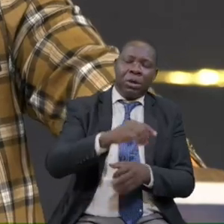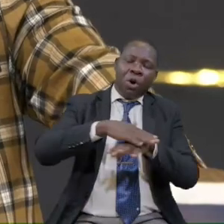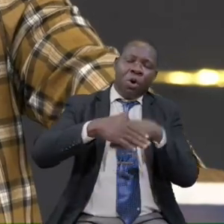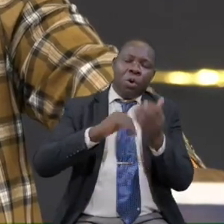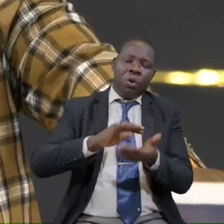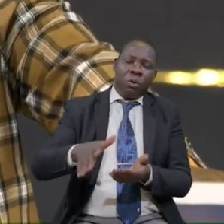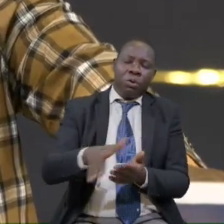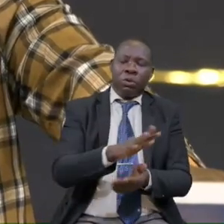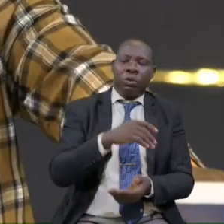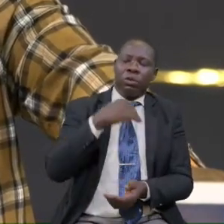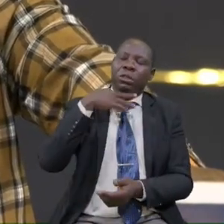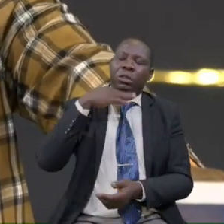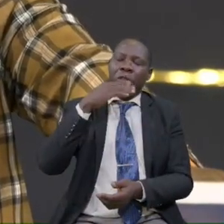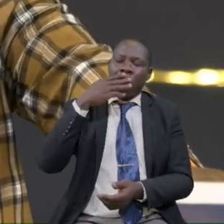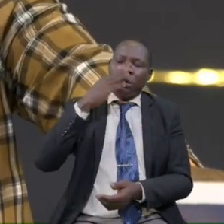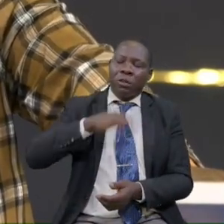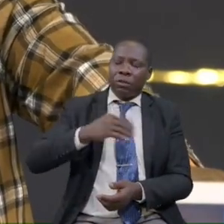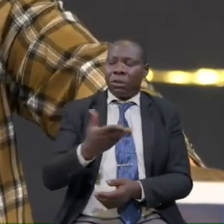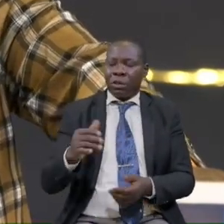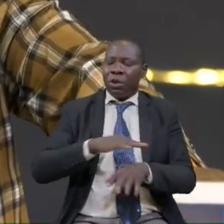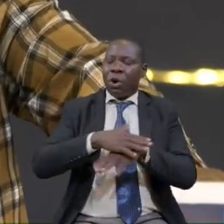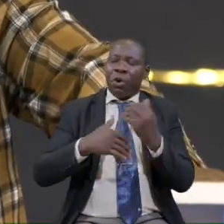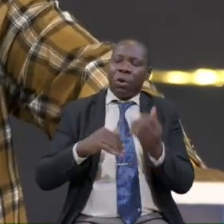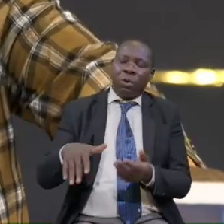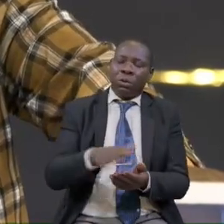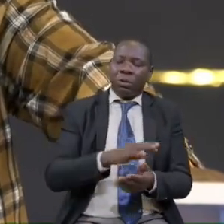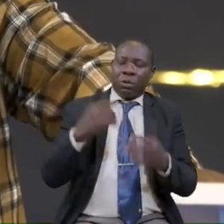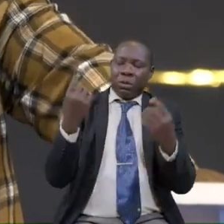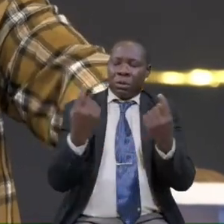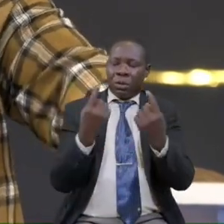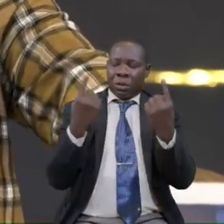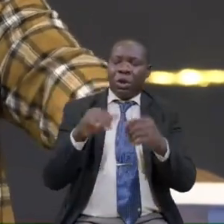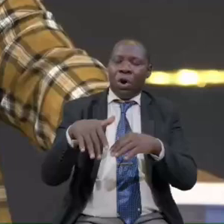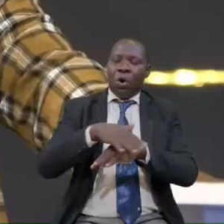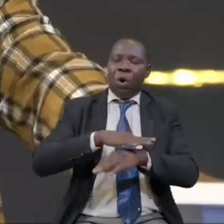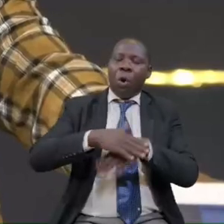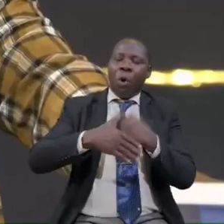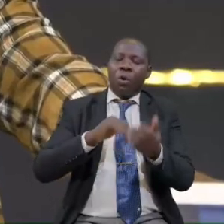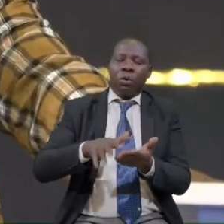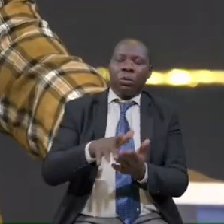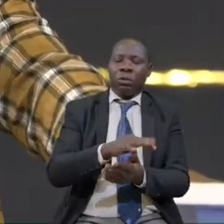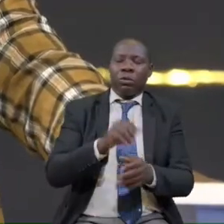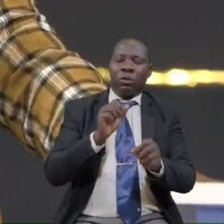pardonne-leur, purifie-les de toutes ces choses mauvaises, de ces péchés, de ces œuvres